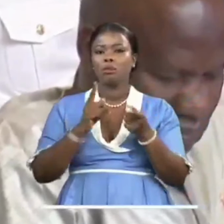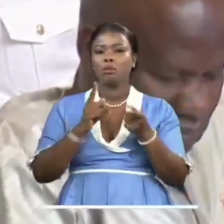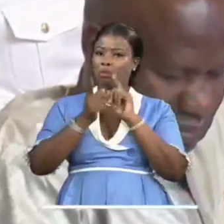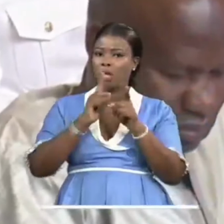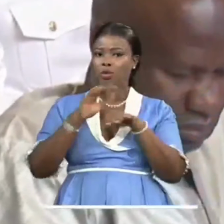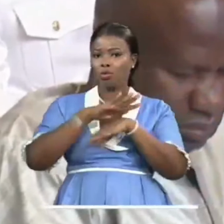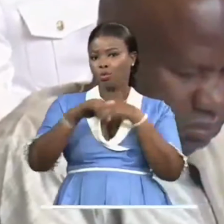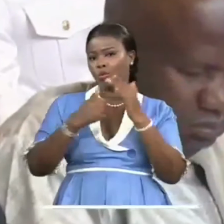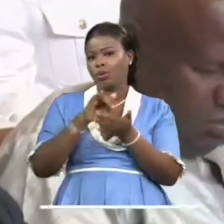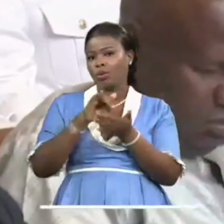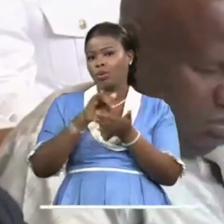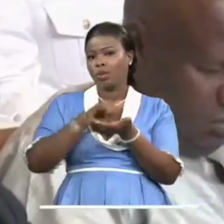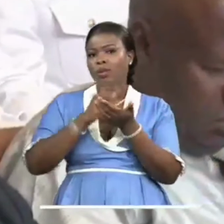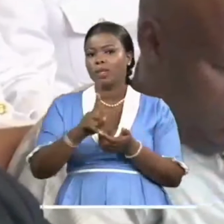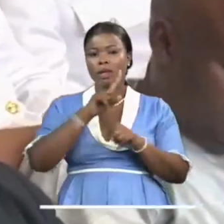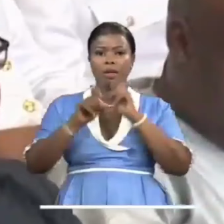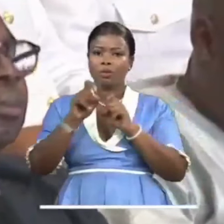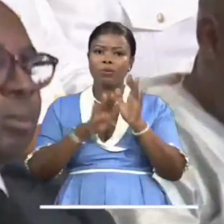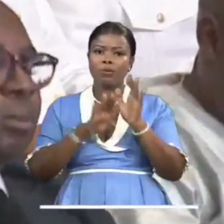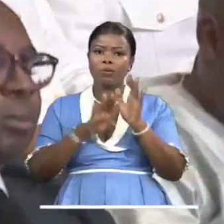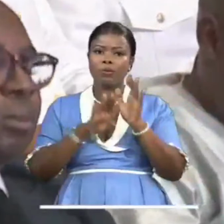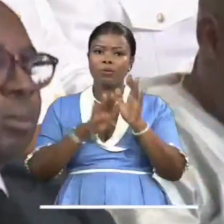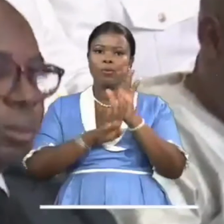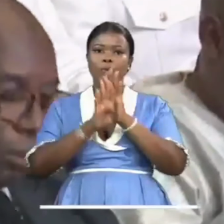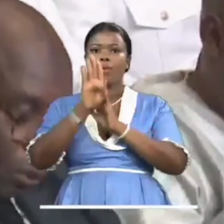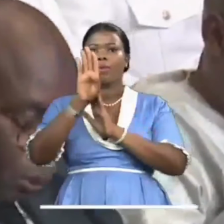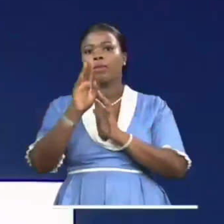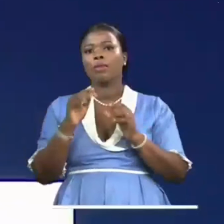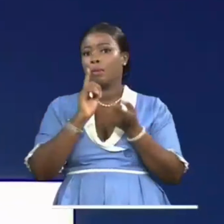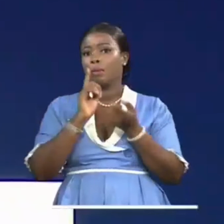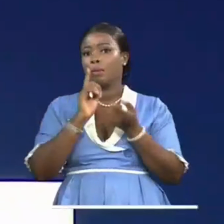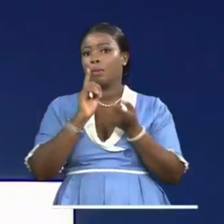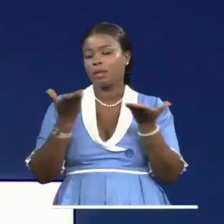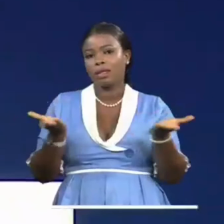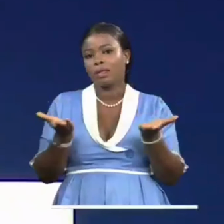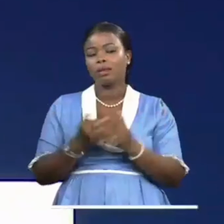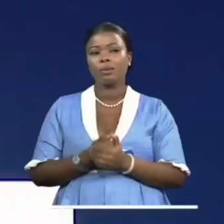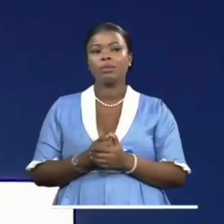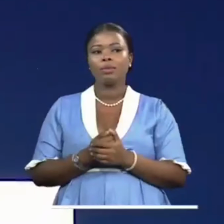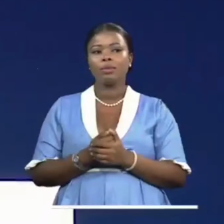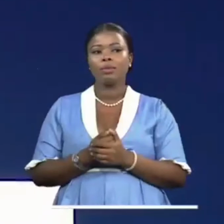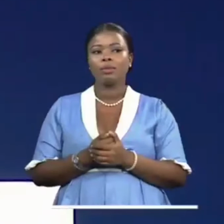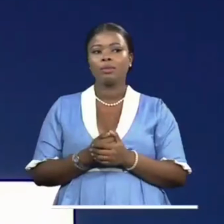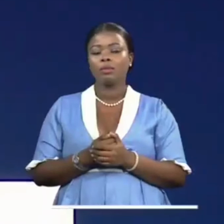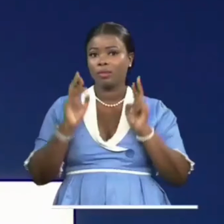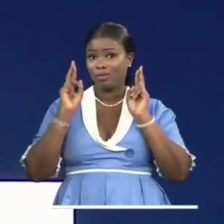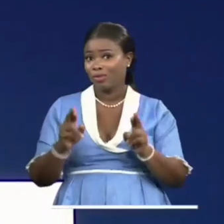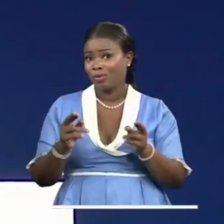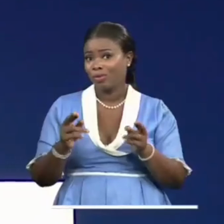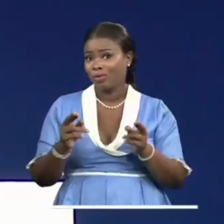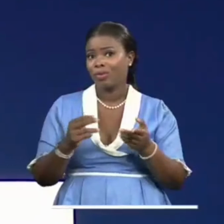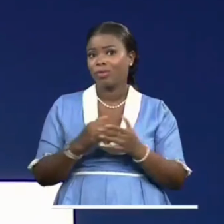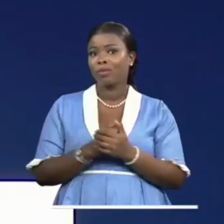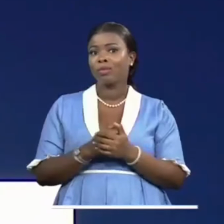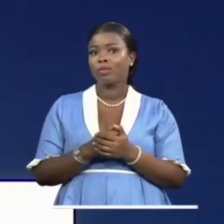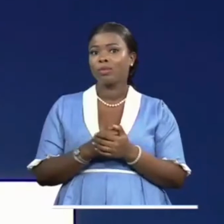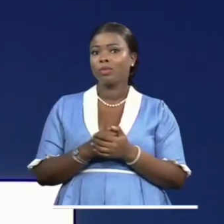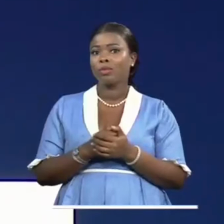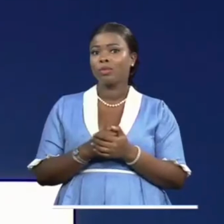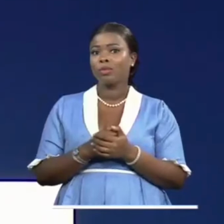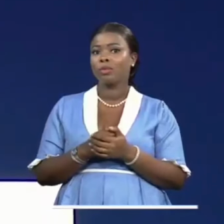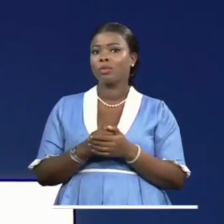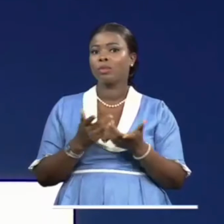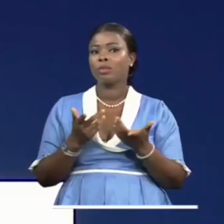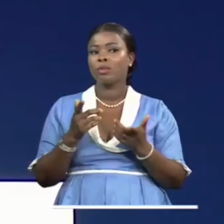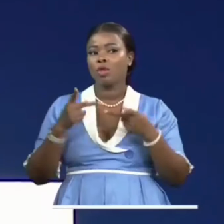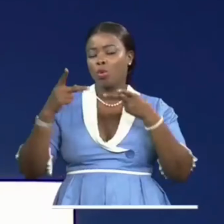en euh toutes les questions de développement qui ont été définies ici les religieux qui vont continuer à jouer le rôle de régulateurs sociaux et enfin les partenaires de